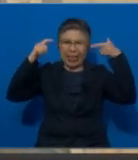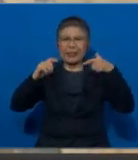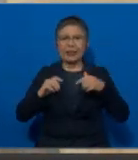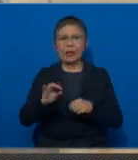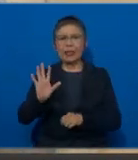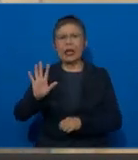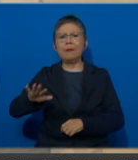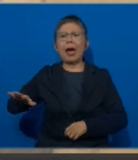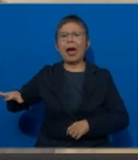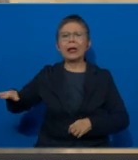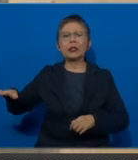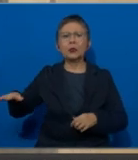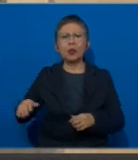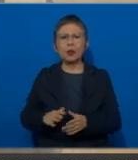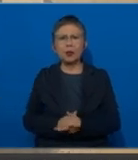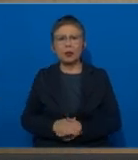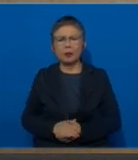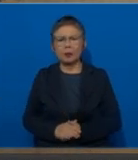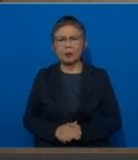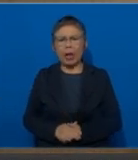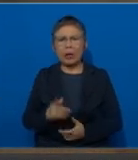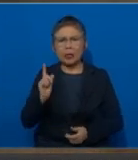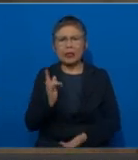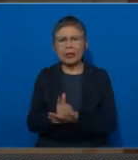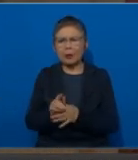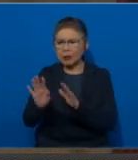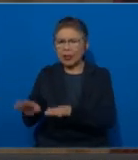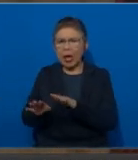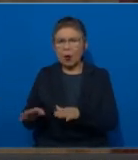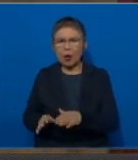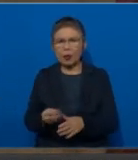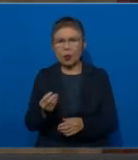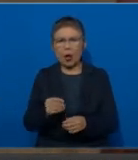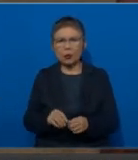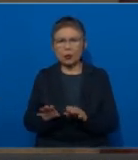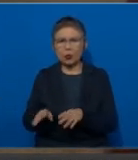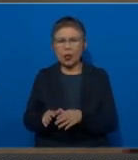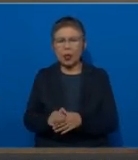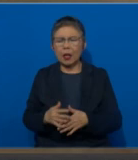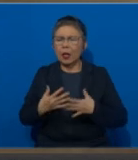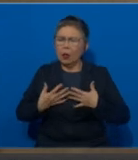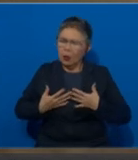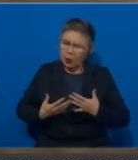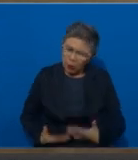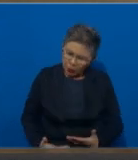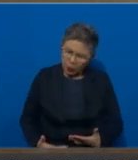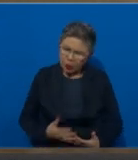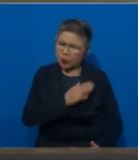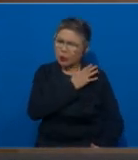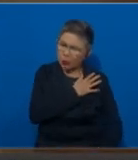5 anak yang semuanya masih butuh perhatian dan juga biaya besar, membuatnya seperti tertimpa ribuan batu.